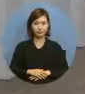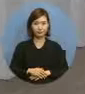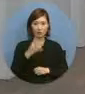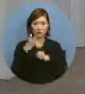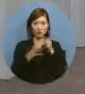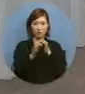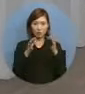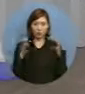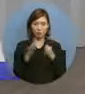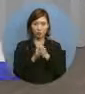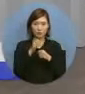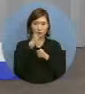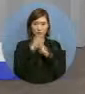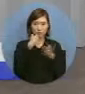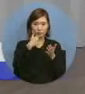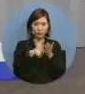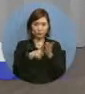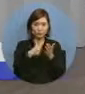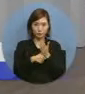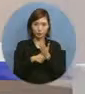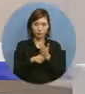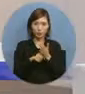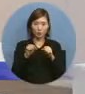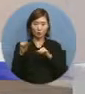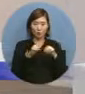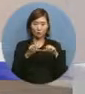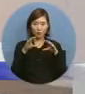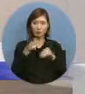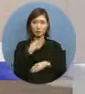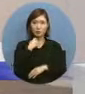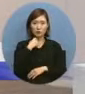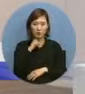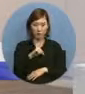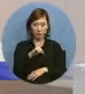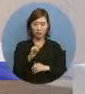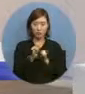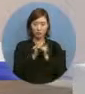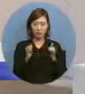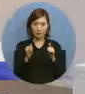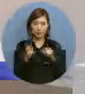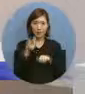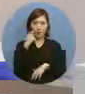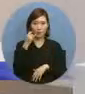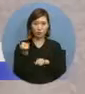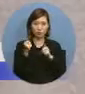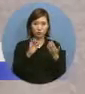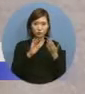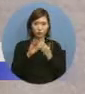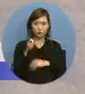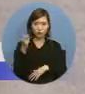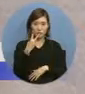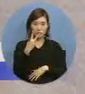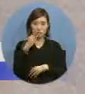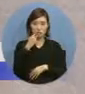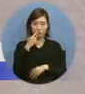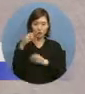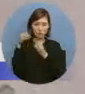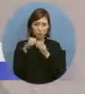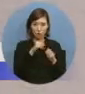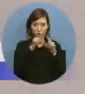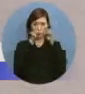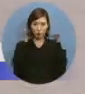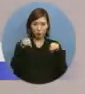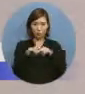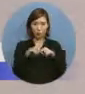4년간 작품 활동을 멈췄던 닭종이 작가 소빈이 어머니 타계 후 다시 한지를 잡았습니다. 한올한올